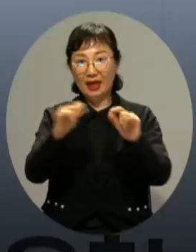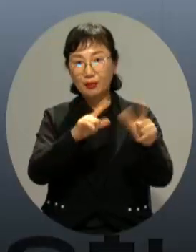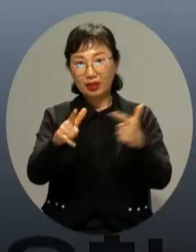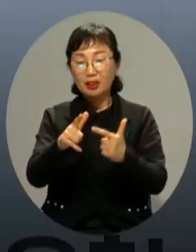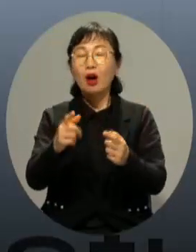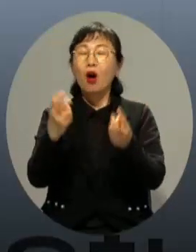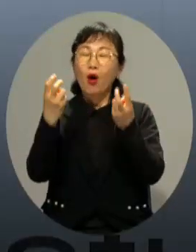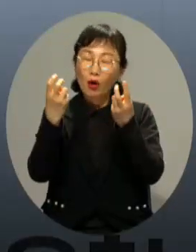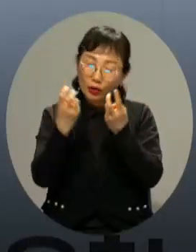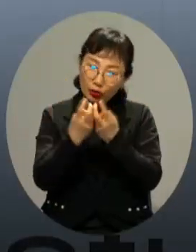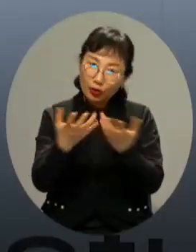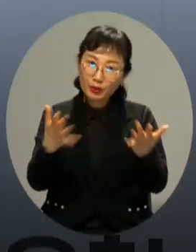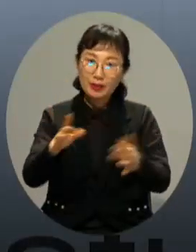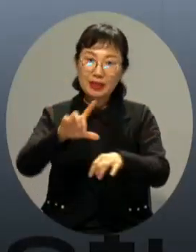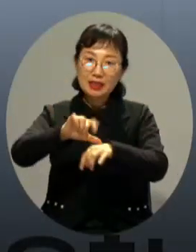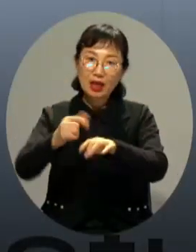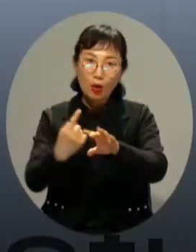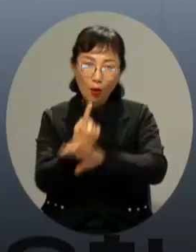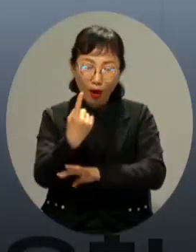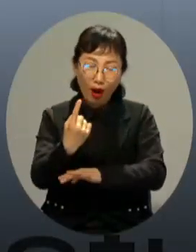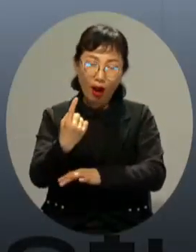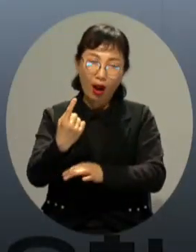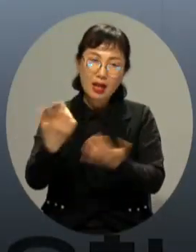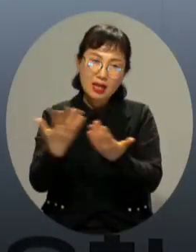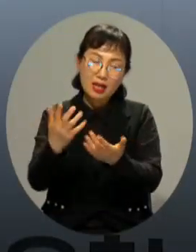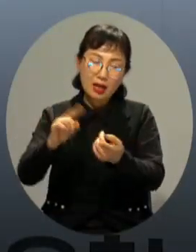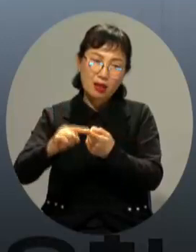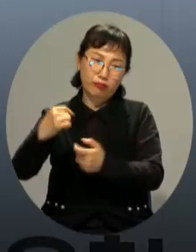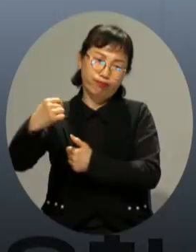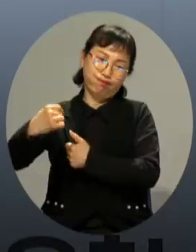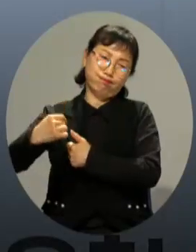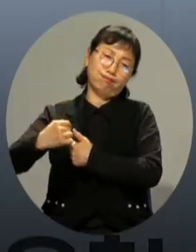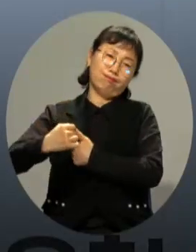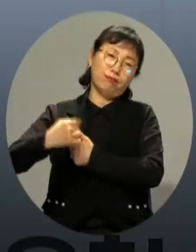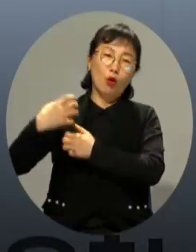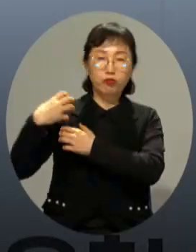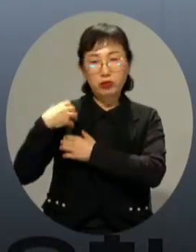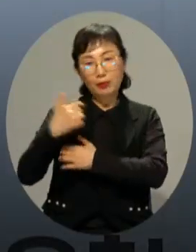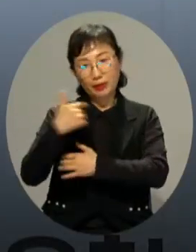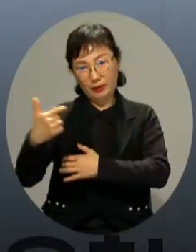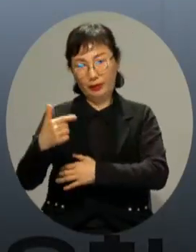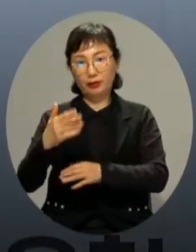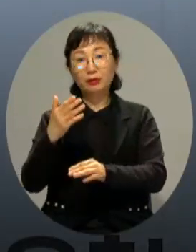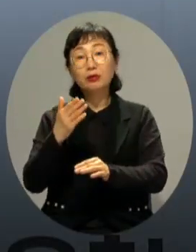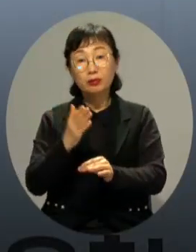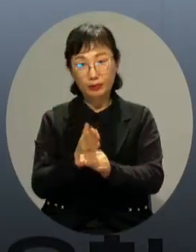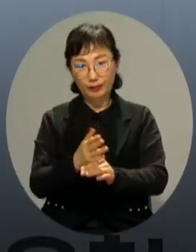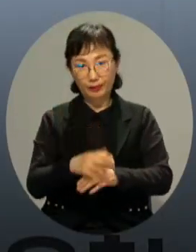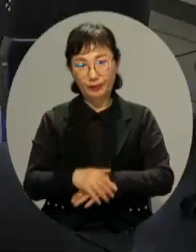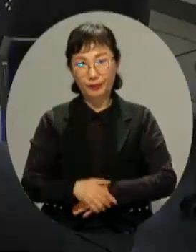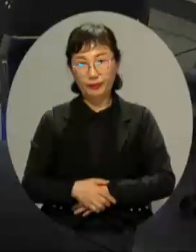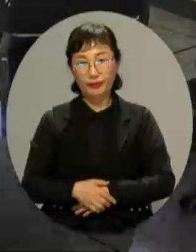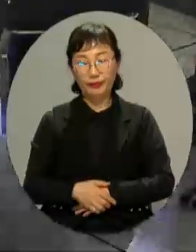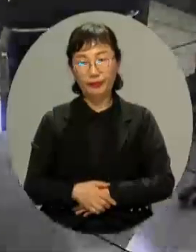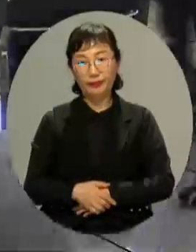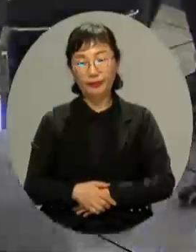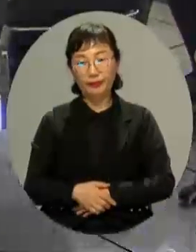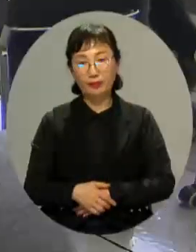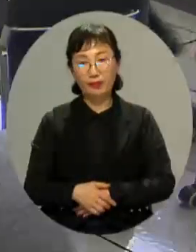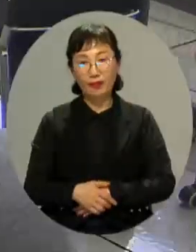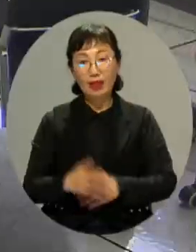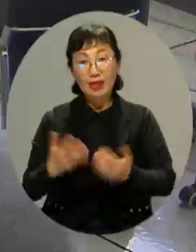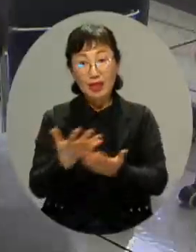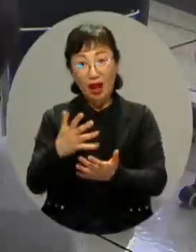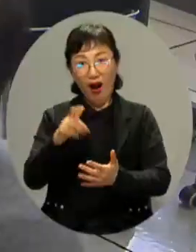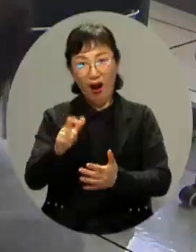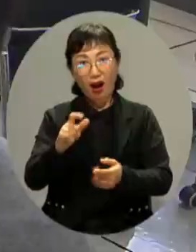겨자 먹기 식으로 시간의 근무를 강요받고 있다는 민원이 하루에도 수건씩 노동조합에 민원으로 접수되고 있다. 근무